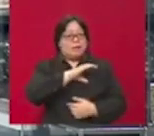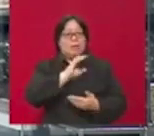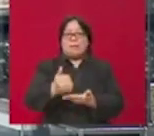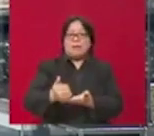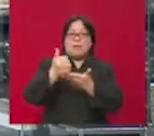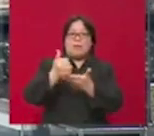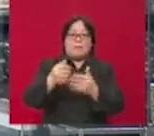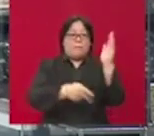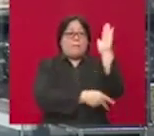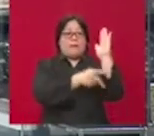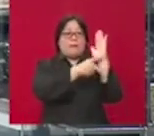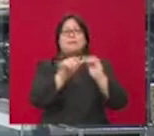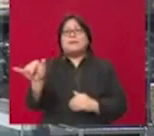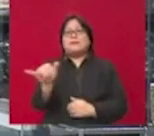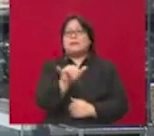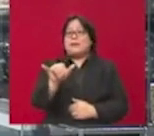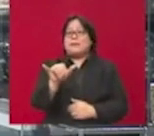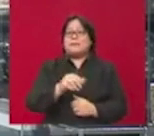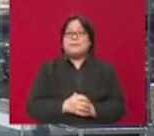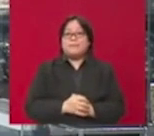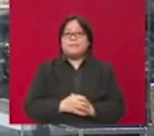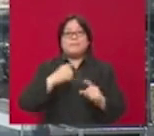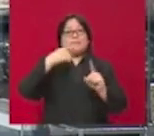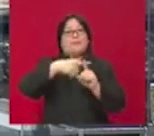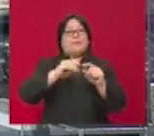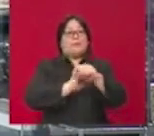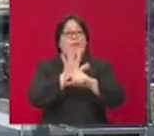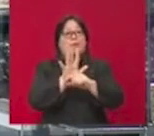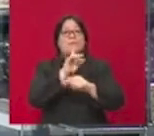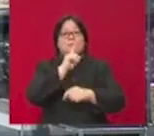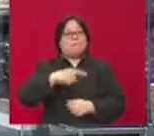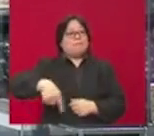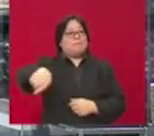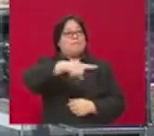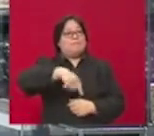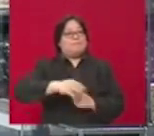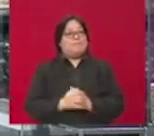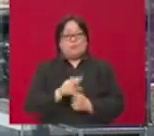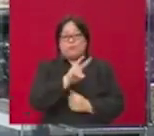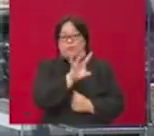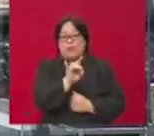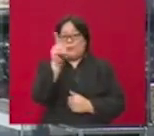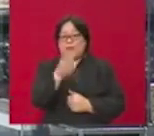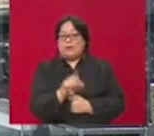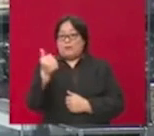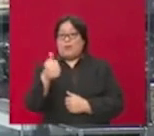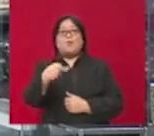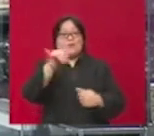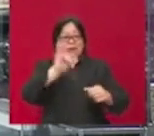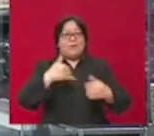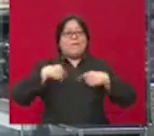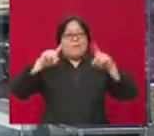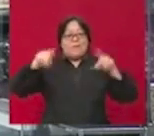bantuan Parlimen juga turut positif, dan mereka sudah tentu 28 juga mengadakan COVID test,